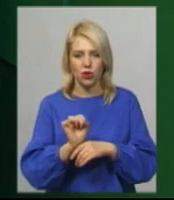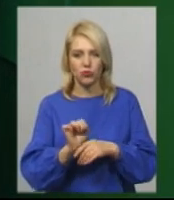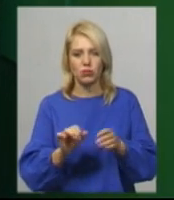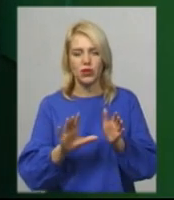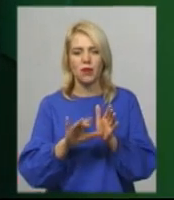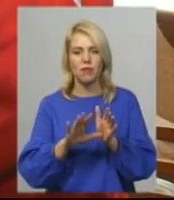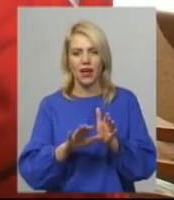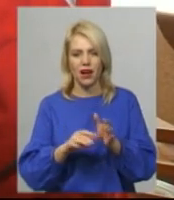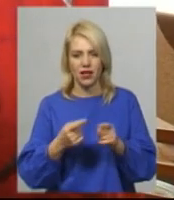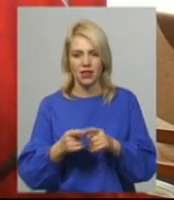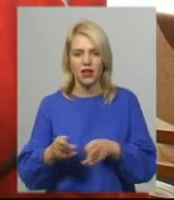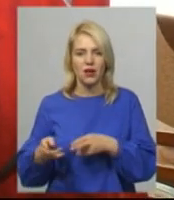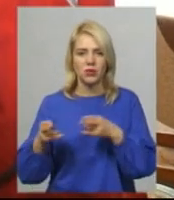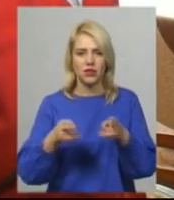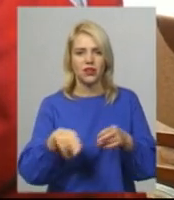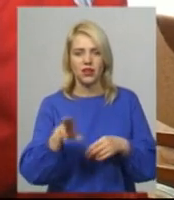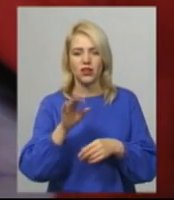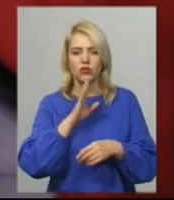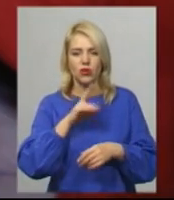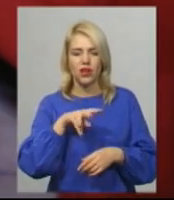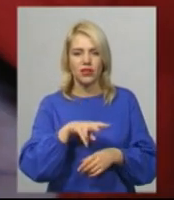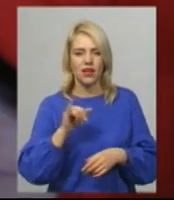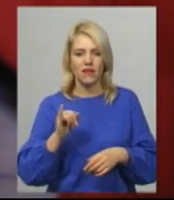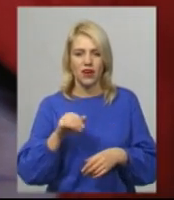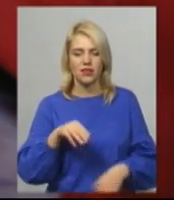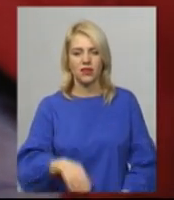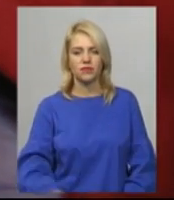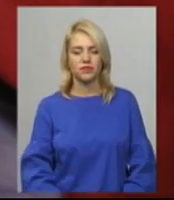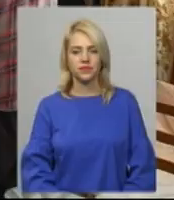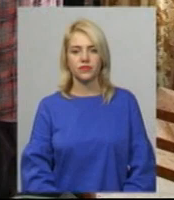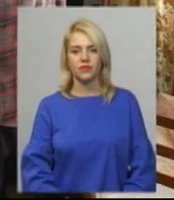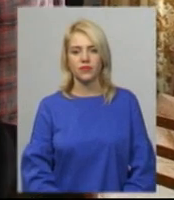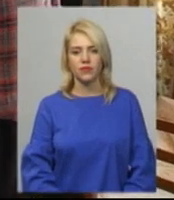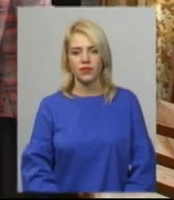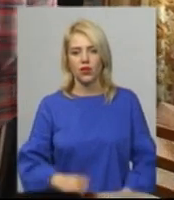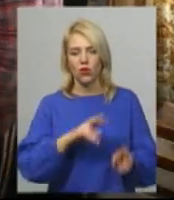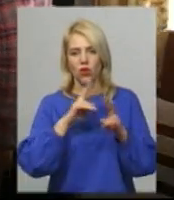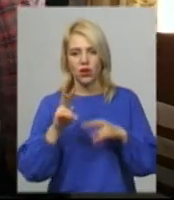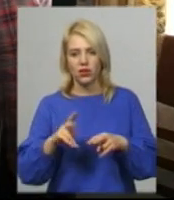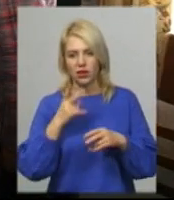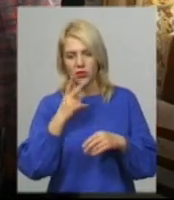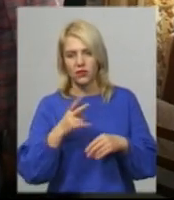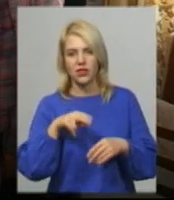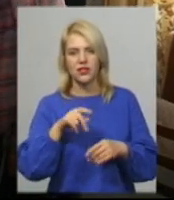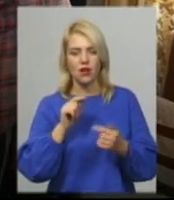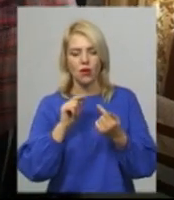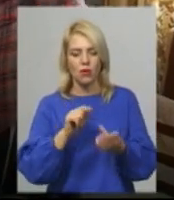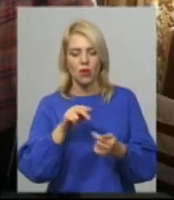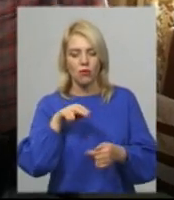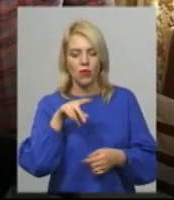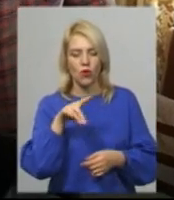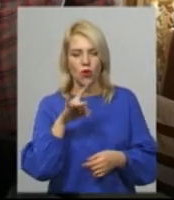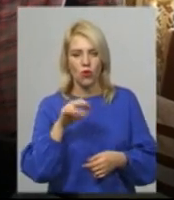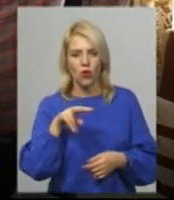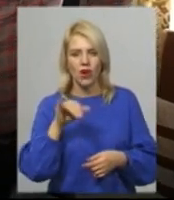паліативної допомоги. Вони приїхали до Лідії Іванівни Торби. Ми оглянули її, подивилися в проліжній, подивилися, в якому